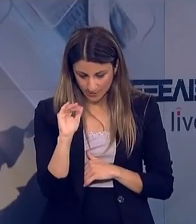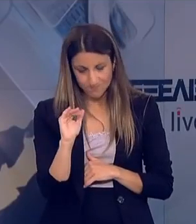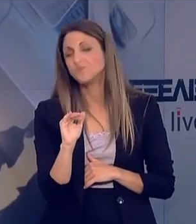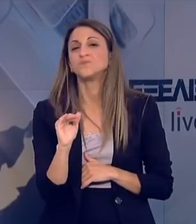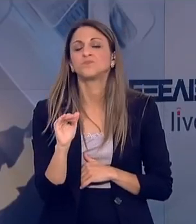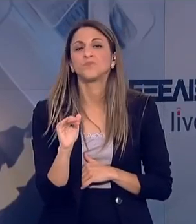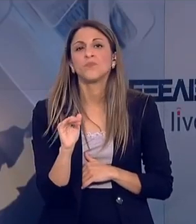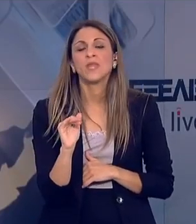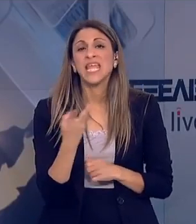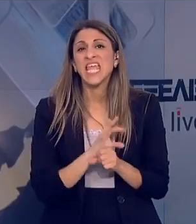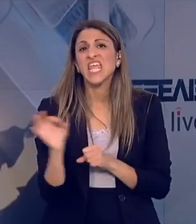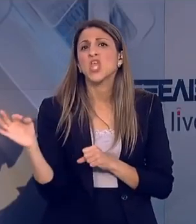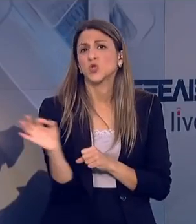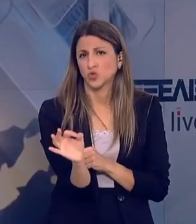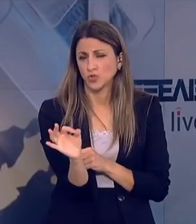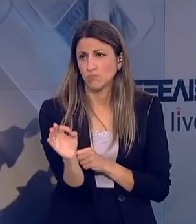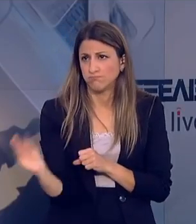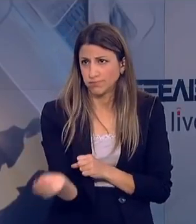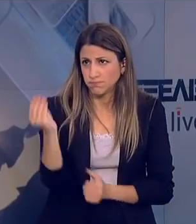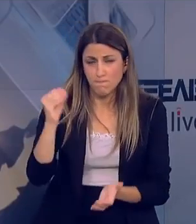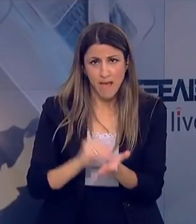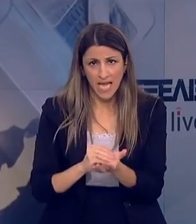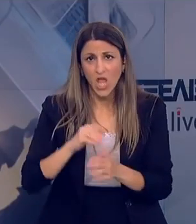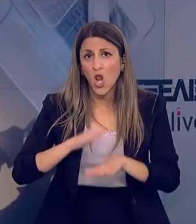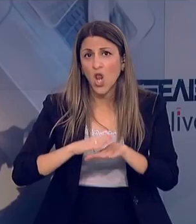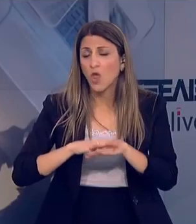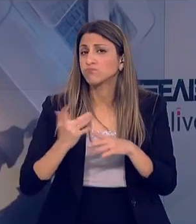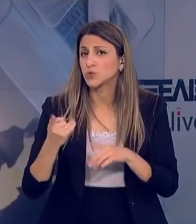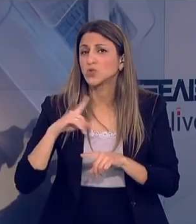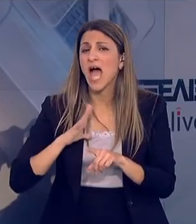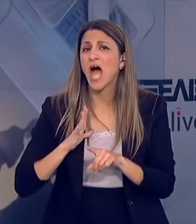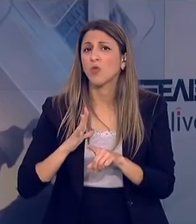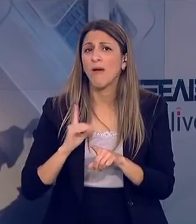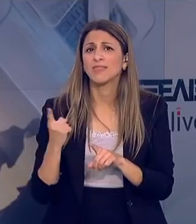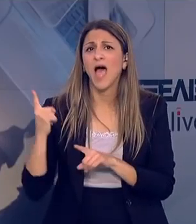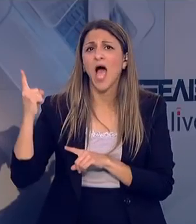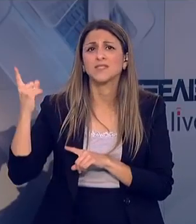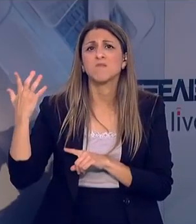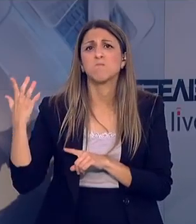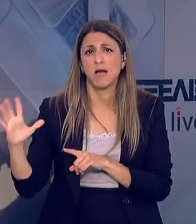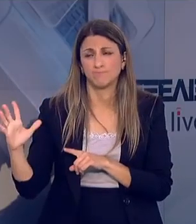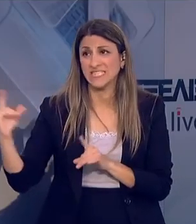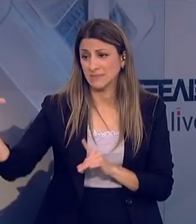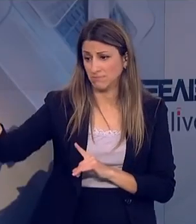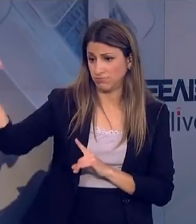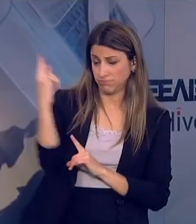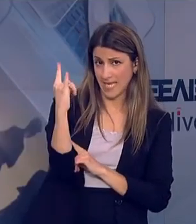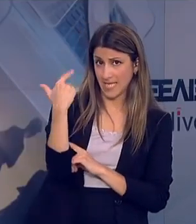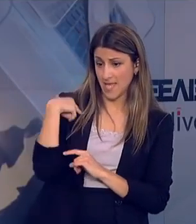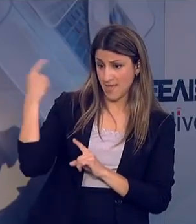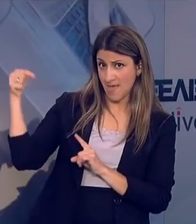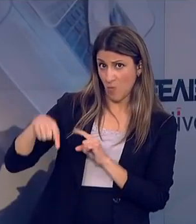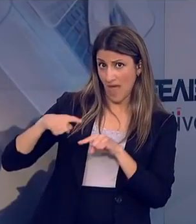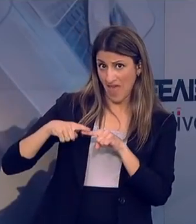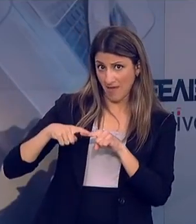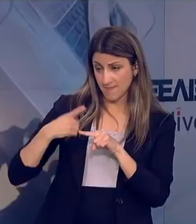της μετάδοσης του ιού από ταξιδιώτες, οι οποίοι είναι δύσκολο επί της ουσίας να ελεγχθούν με θερμομέτρηση και άλλες μεθόδους στις πύλες εισόδου της